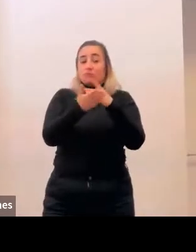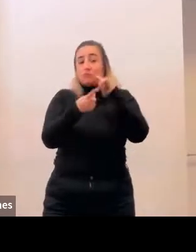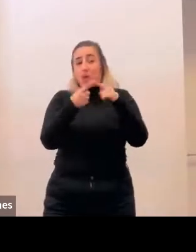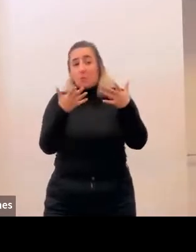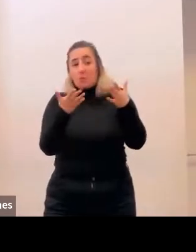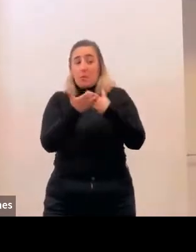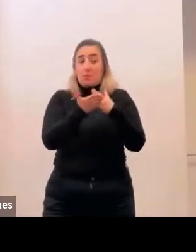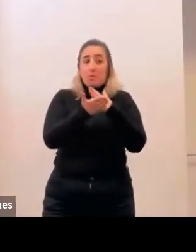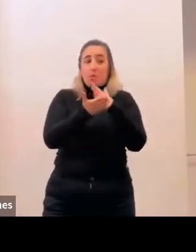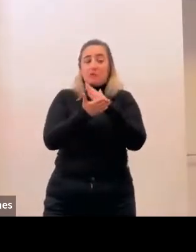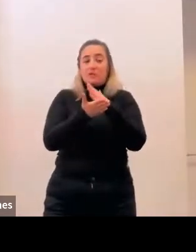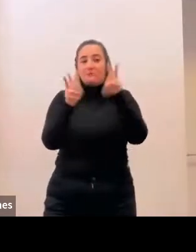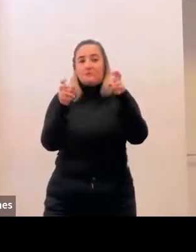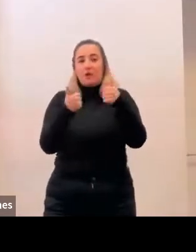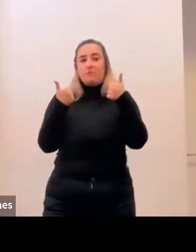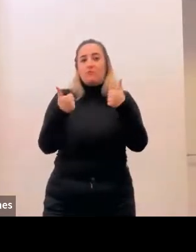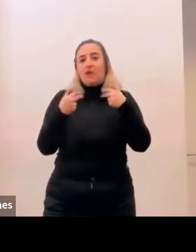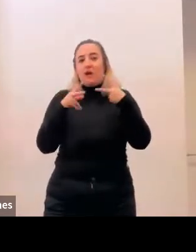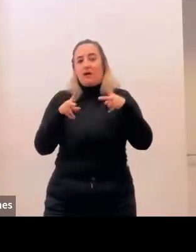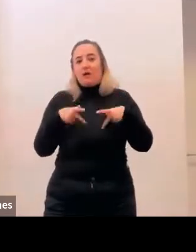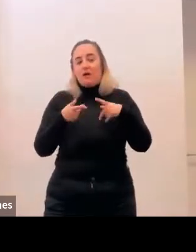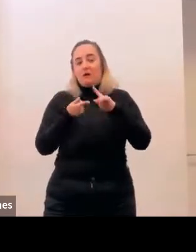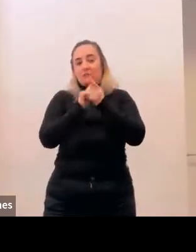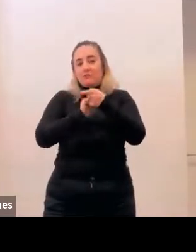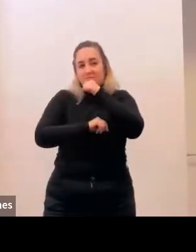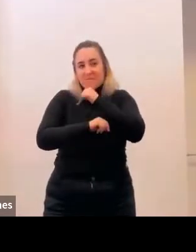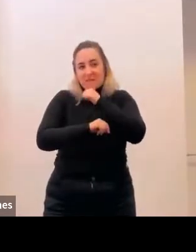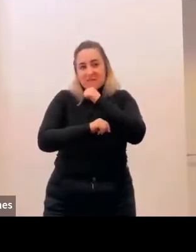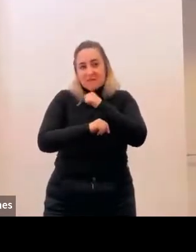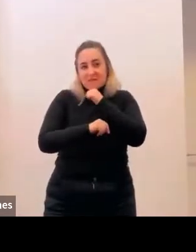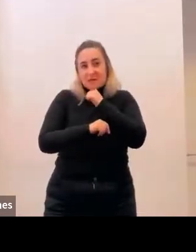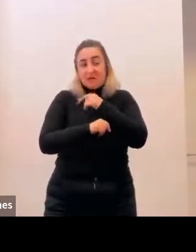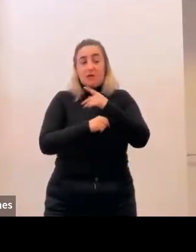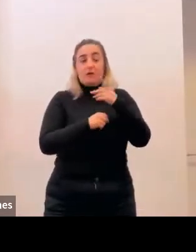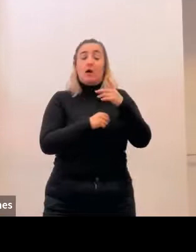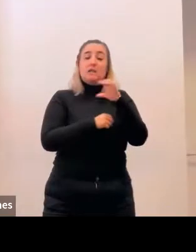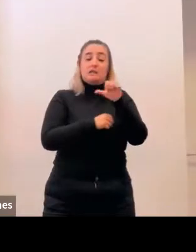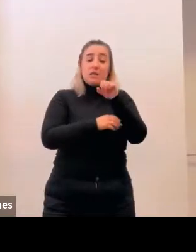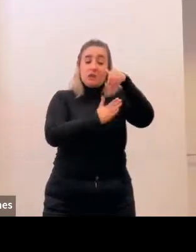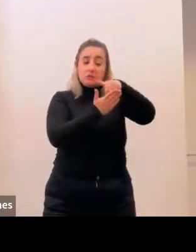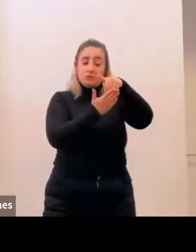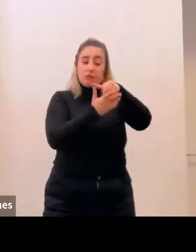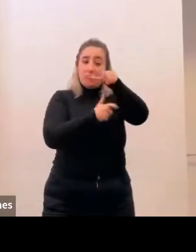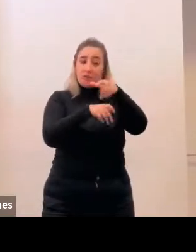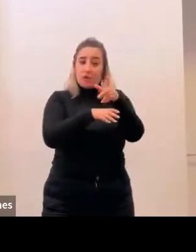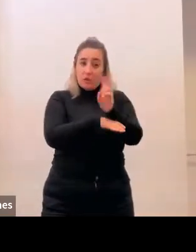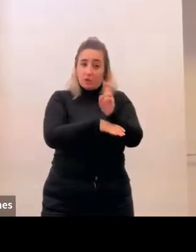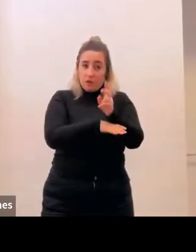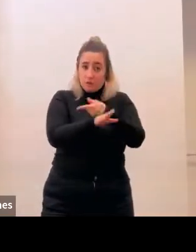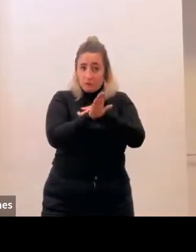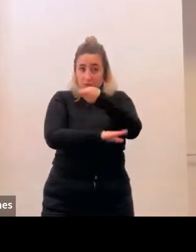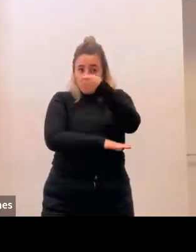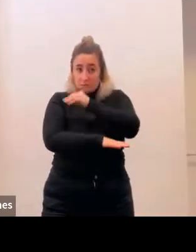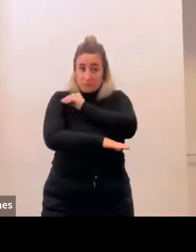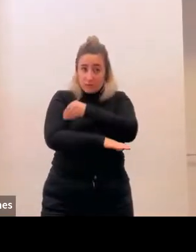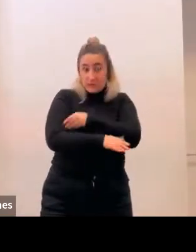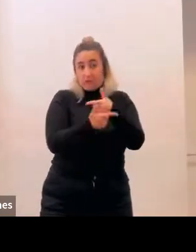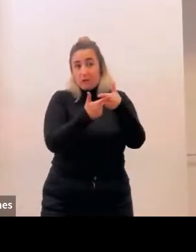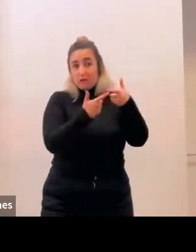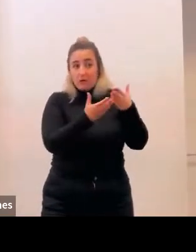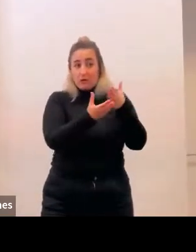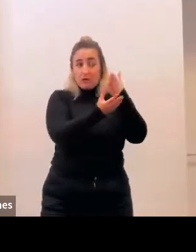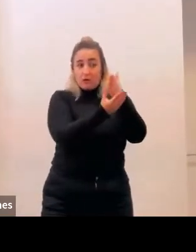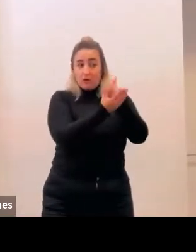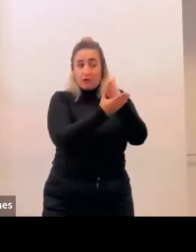bien vieillir, en mettant à disposition du CCAS des éducateurs sportifs qui interviennent, qui sont mobilisés et qui interviennent,